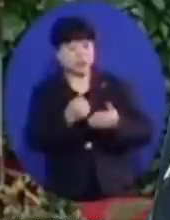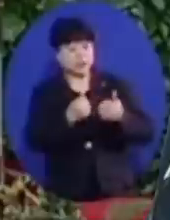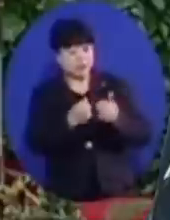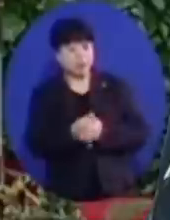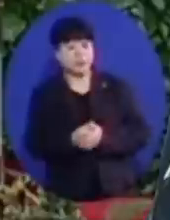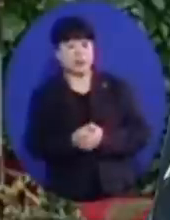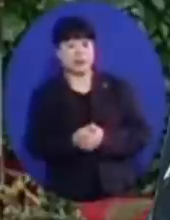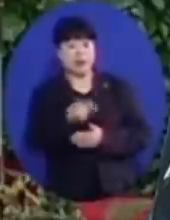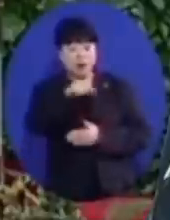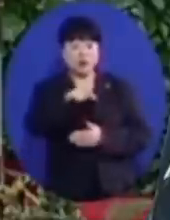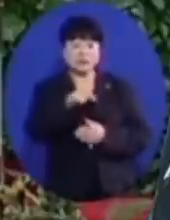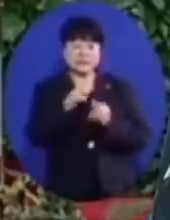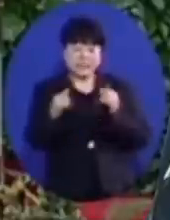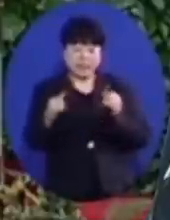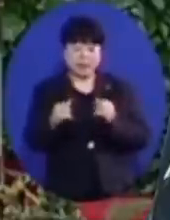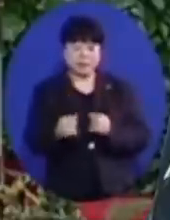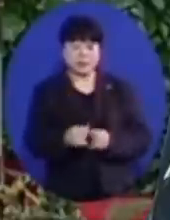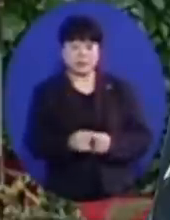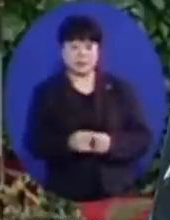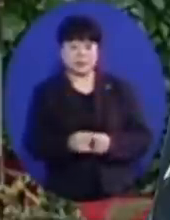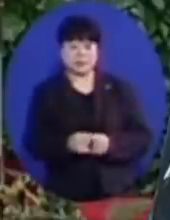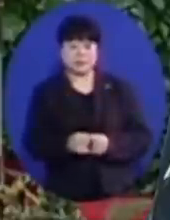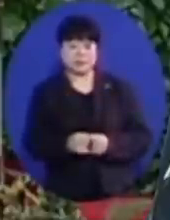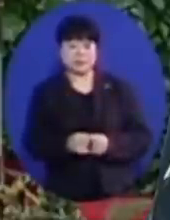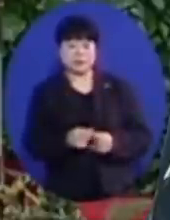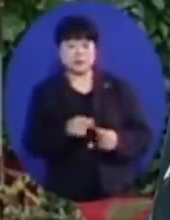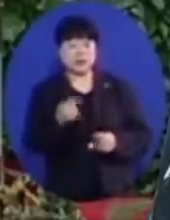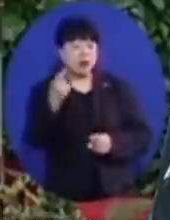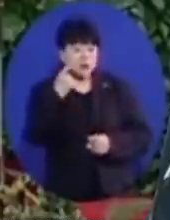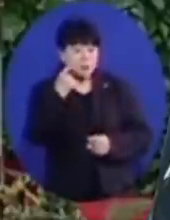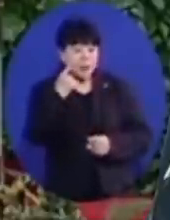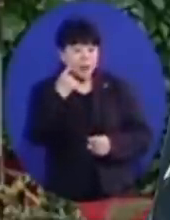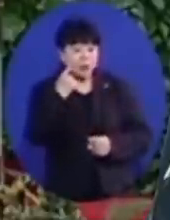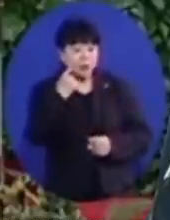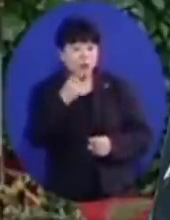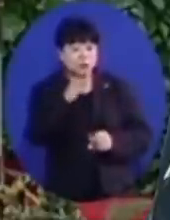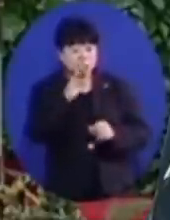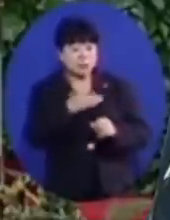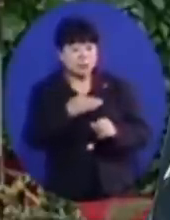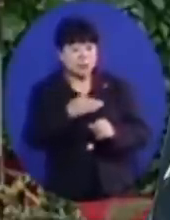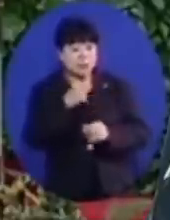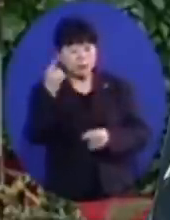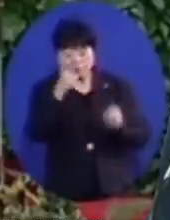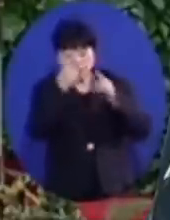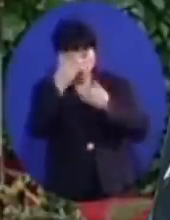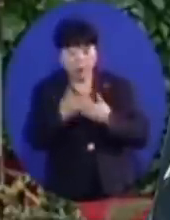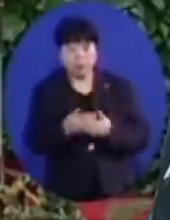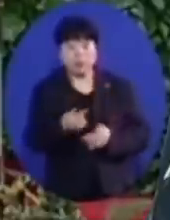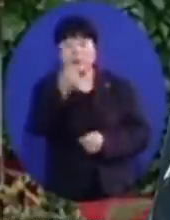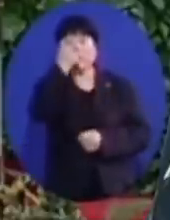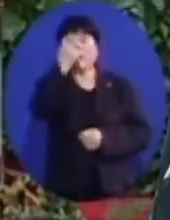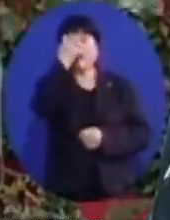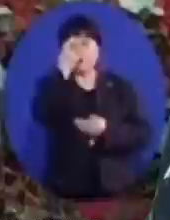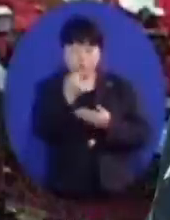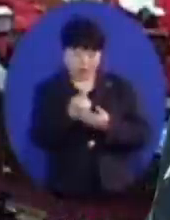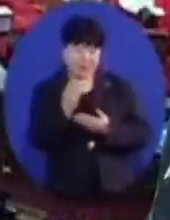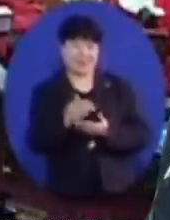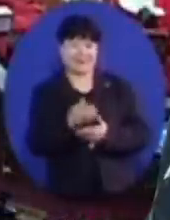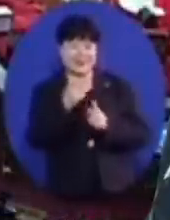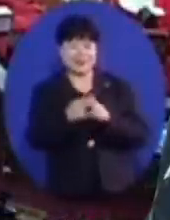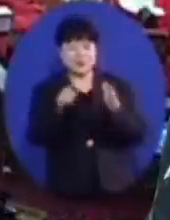그 사람의 공격해오면 거기에 상처를 입게 되고 싸움을 하는데 고난을